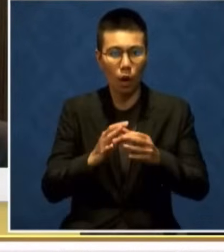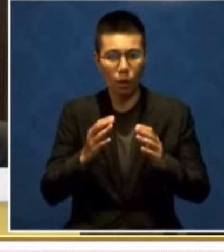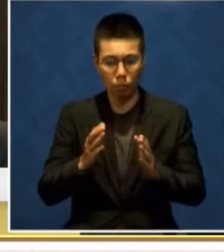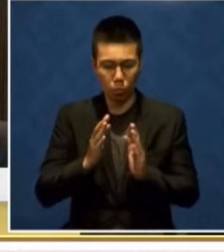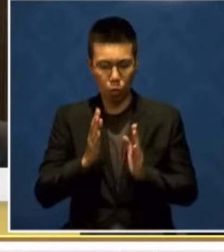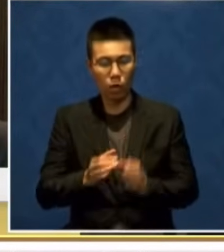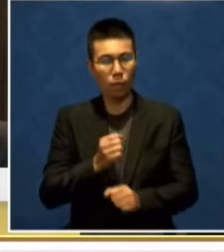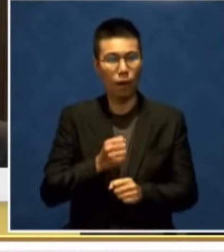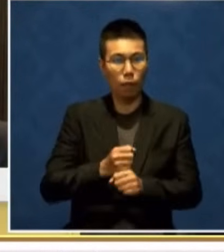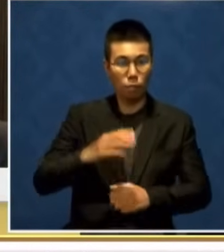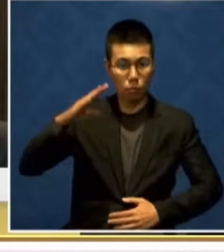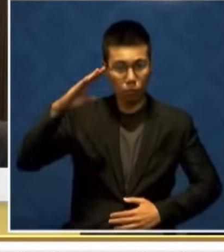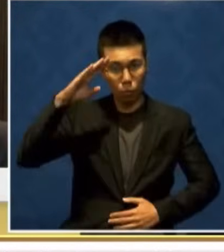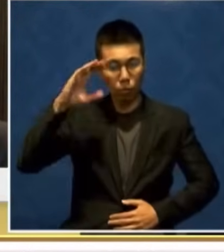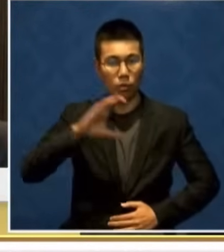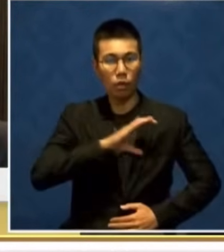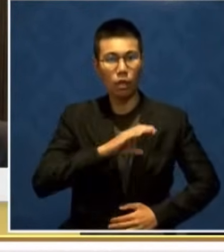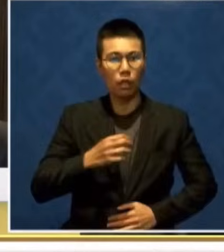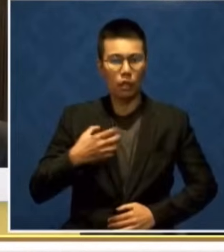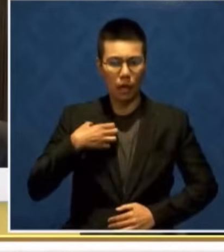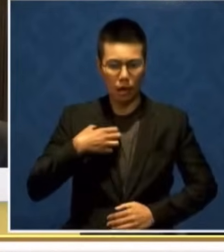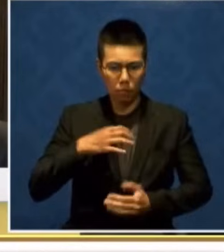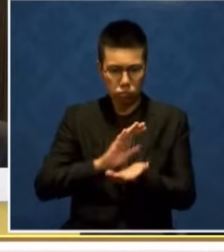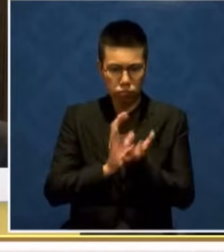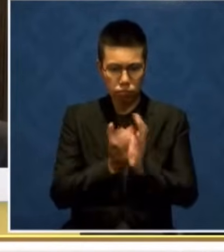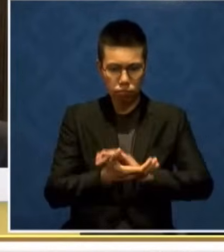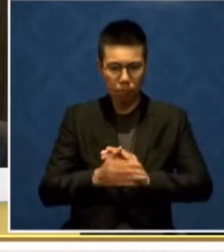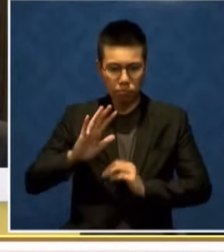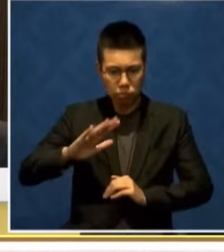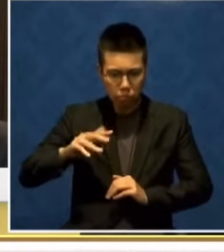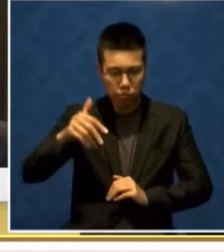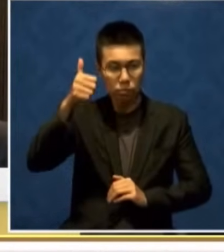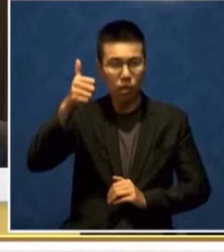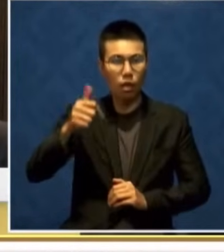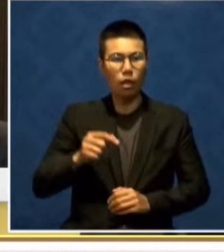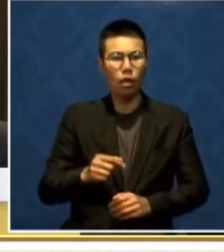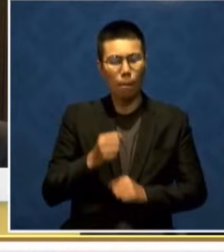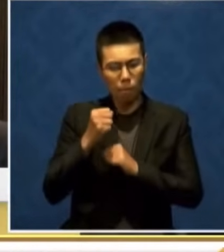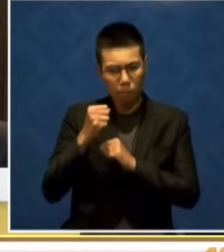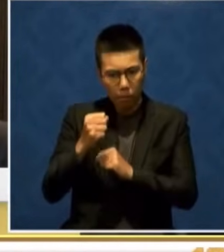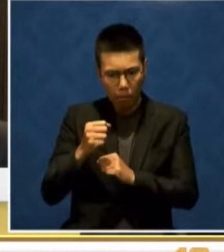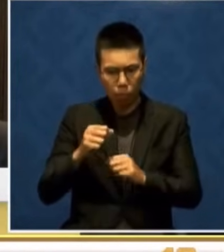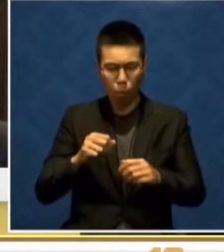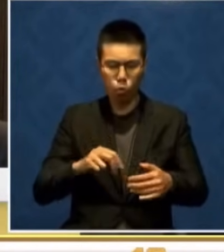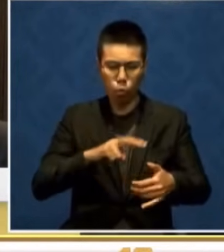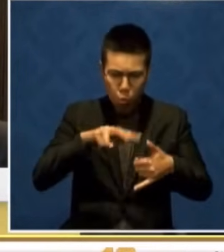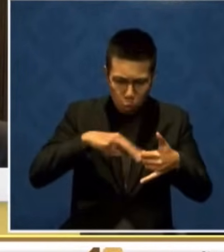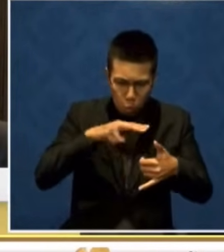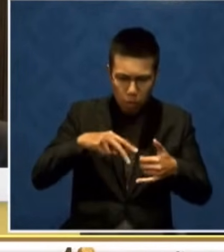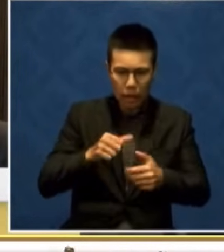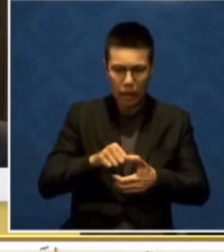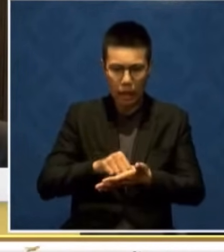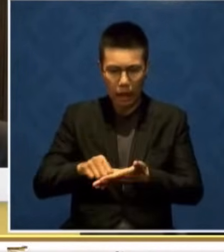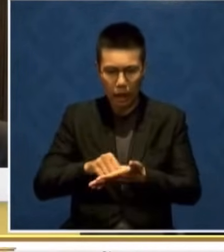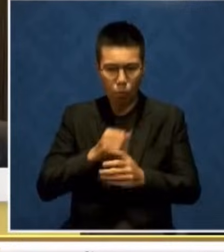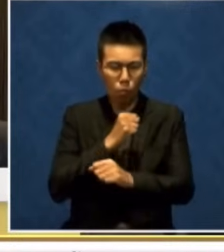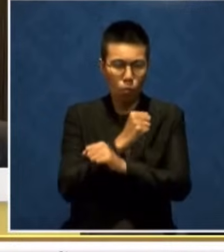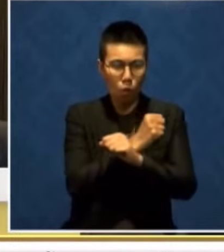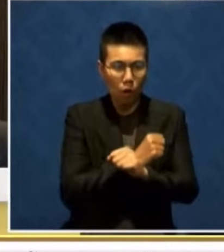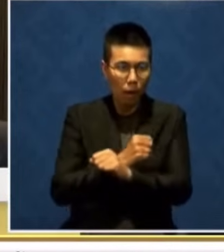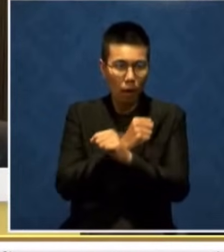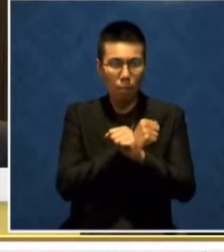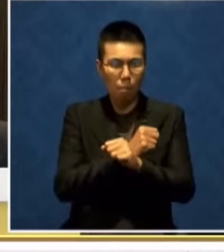ว่าอยากจะปรับปรุงองค์กรตำรวจให้ดีขึ้นพยายามสำรวจแก้ไขเพื่อป้องกันเหตุที่เป็น